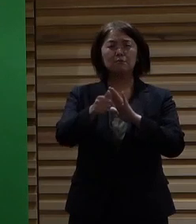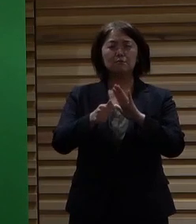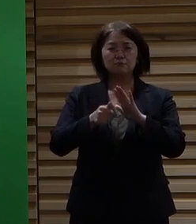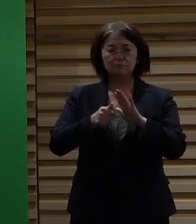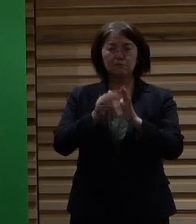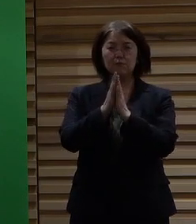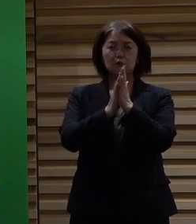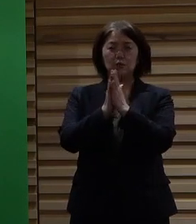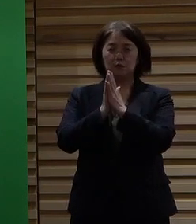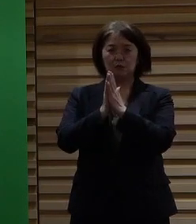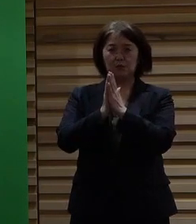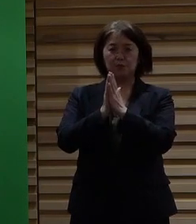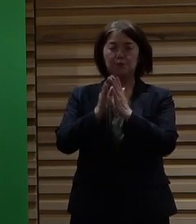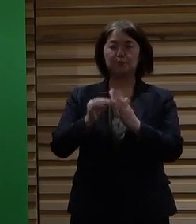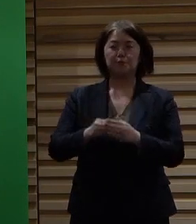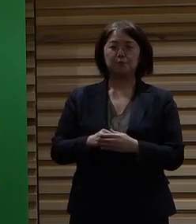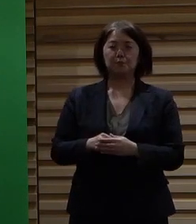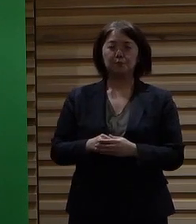たします。